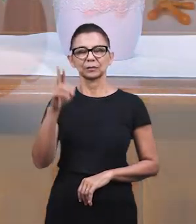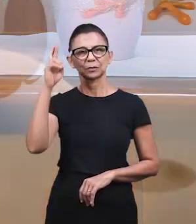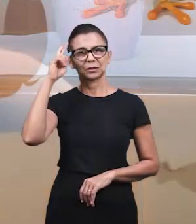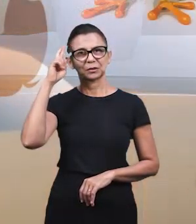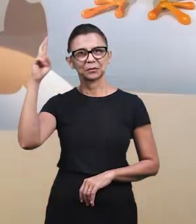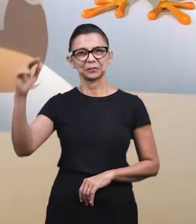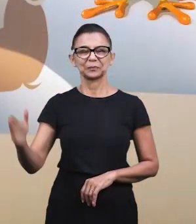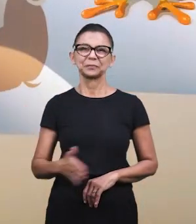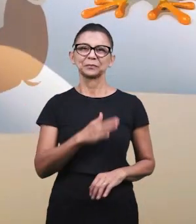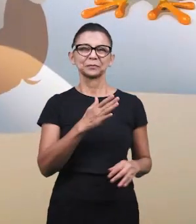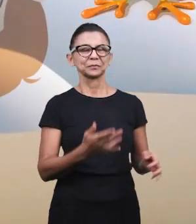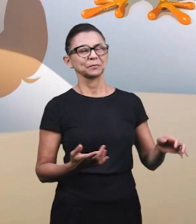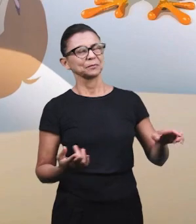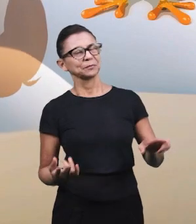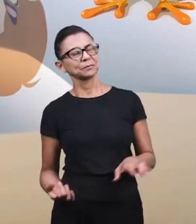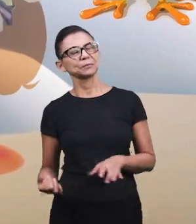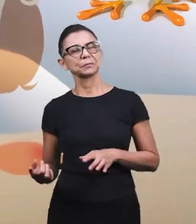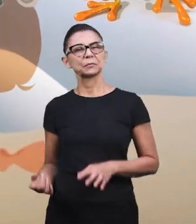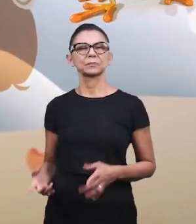Господу.